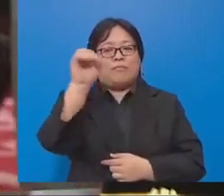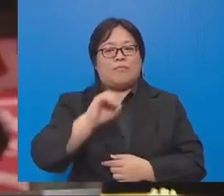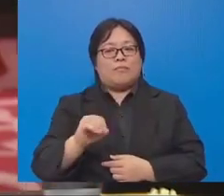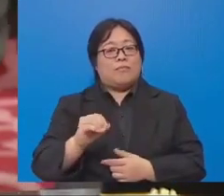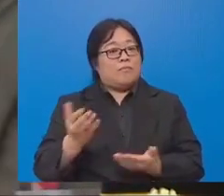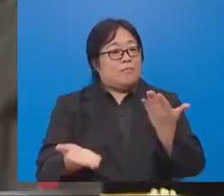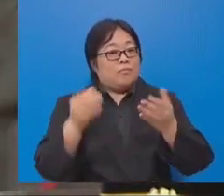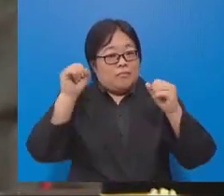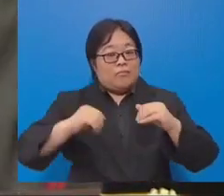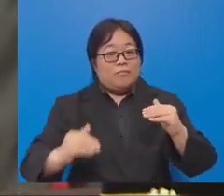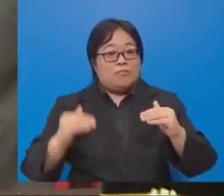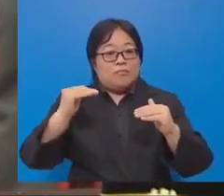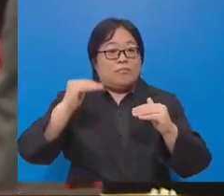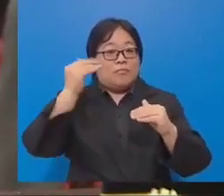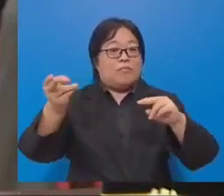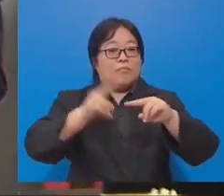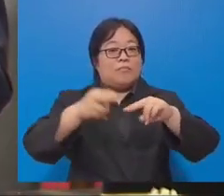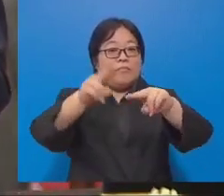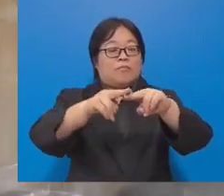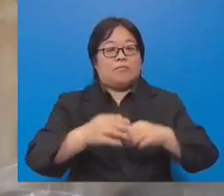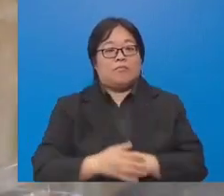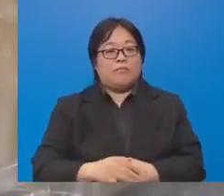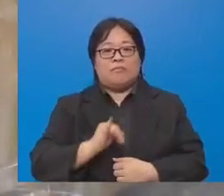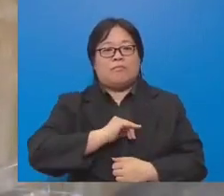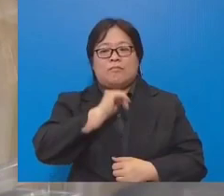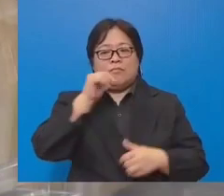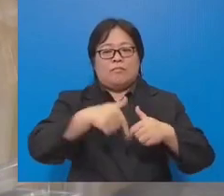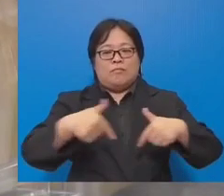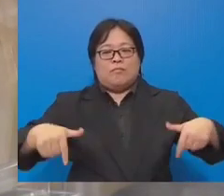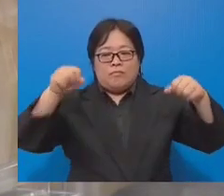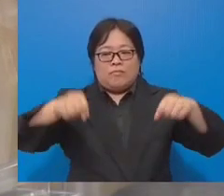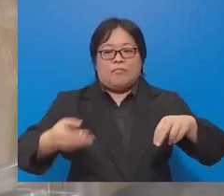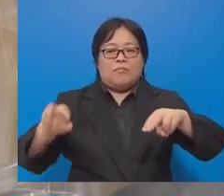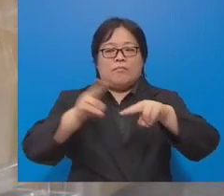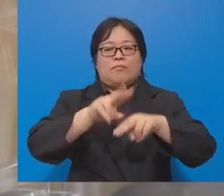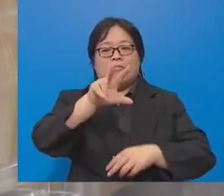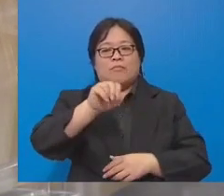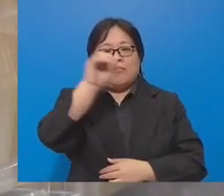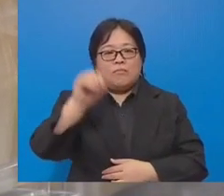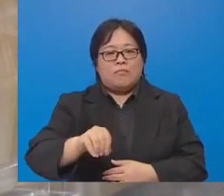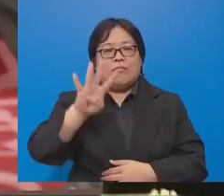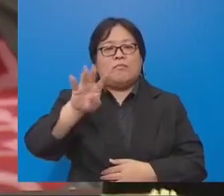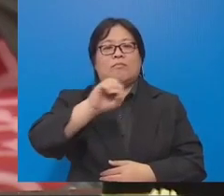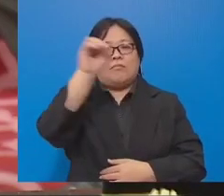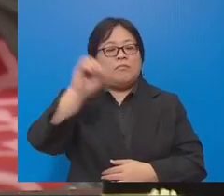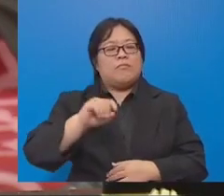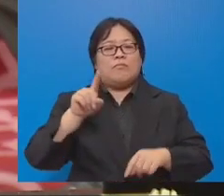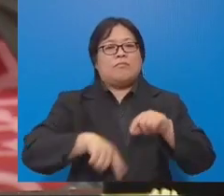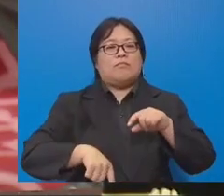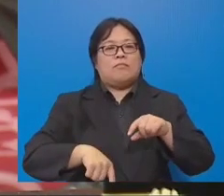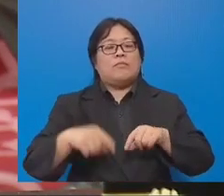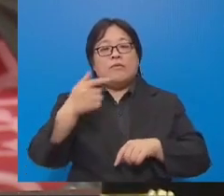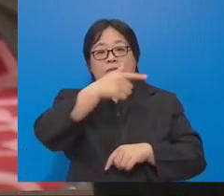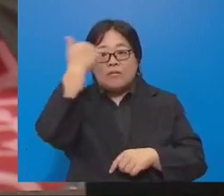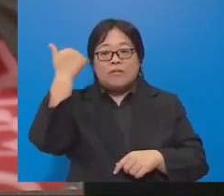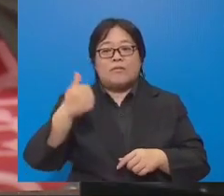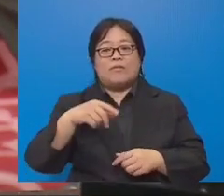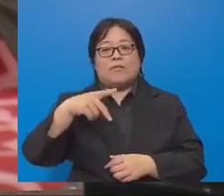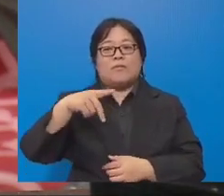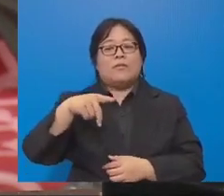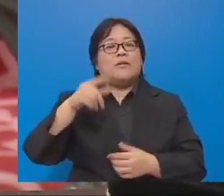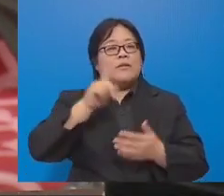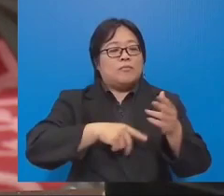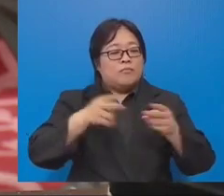Apakah boleh ditingkatkan lagi saya tidak berani enaknya tekan boleh naik 34 OST 49 di Bitung sebab-sebab